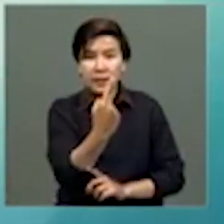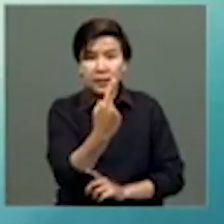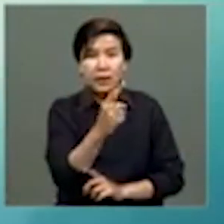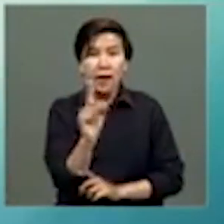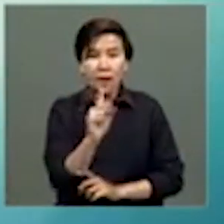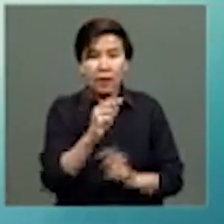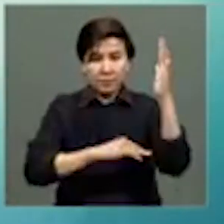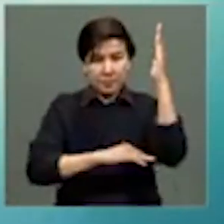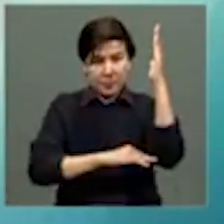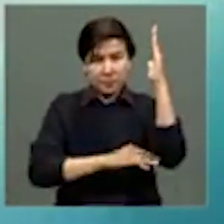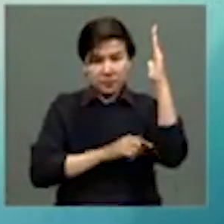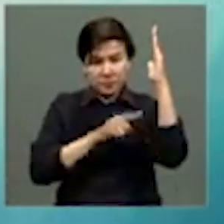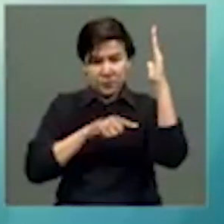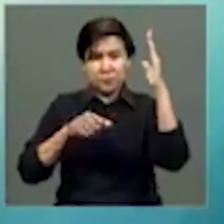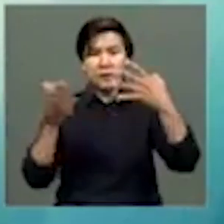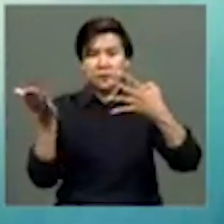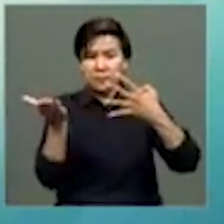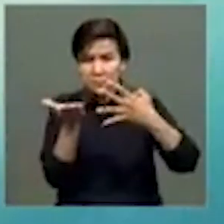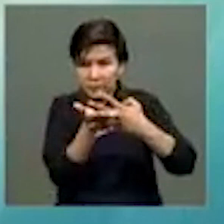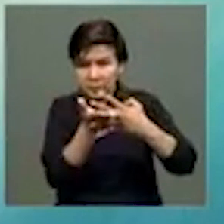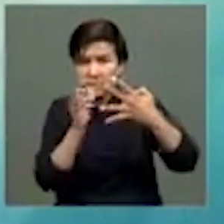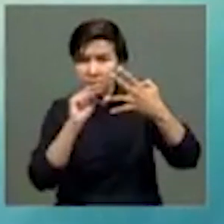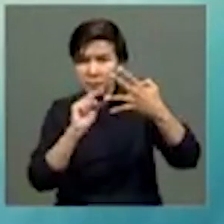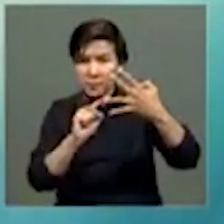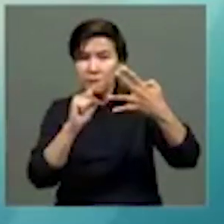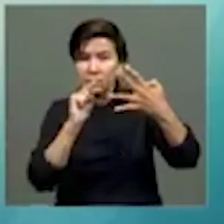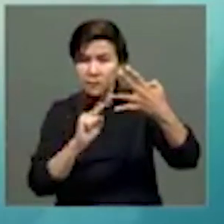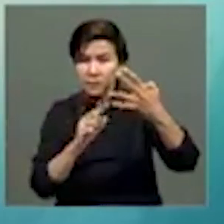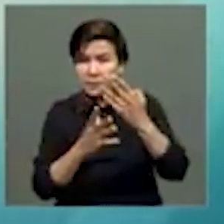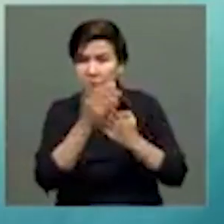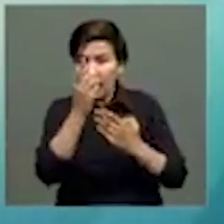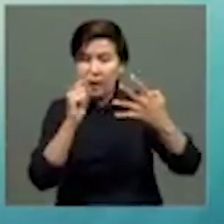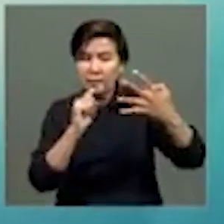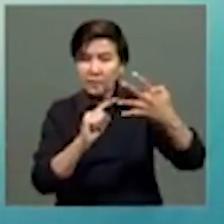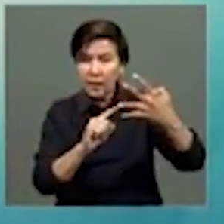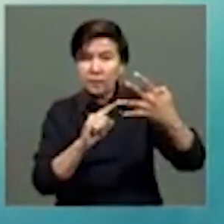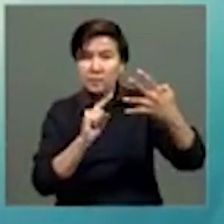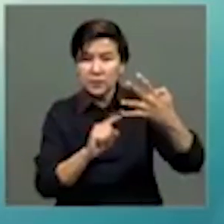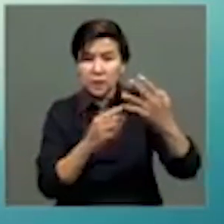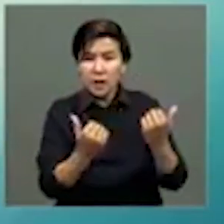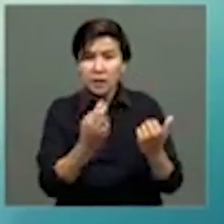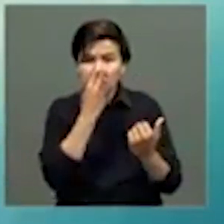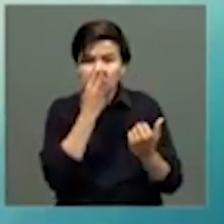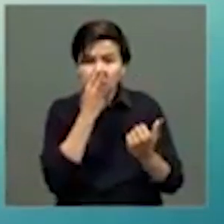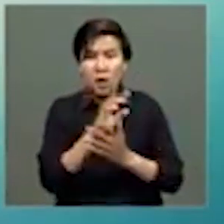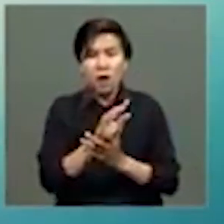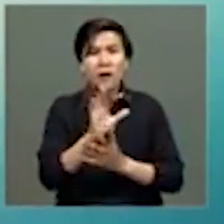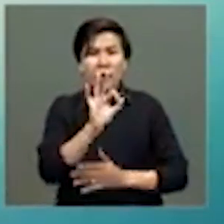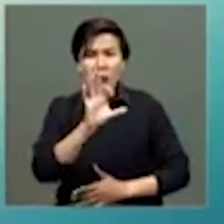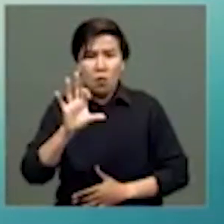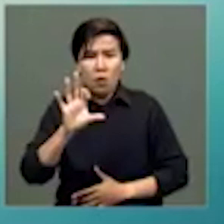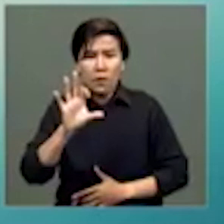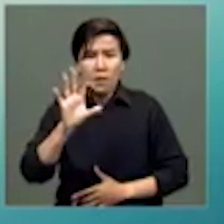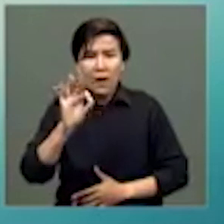สู่สัปดาห์ที่3สัปดาห์ที่4แล้วถ้าเห็นตัวเลขอาจจะรู้สึกว่ายังสูง973แต่ถ้าดูแล้วในทิศทางของกรา